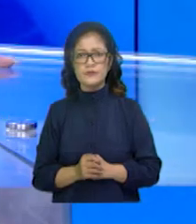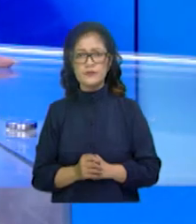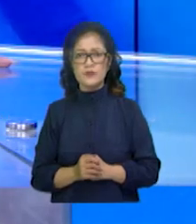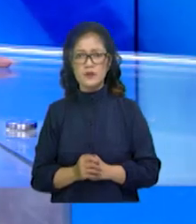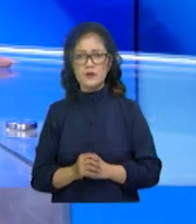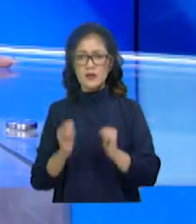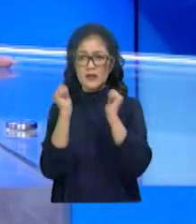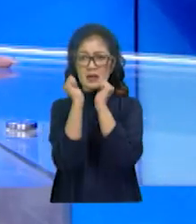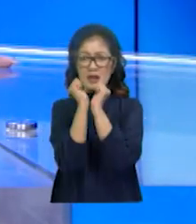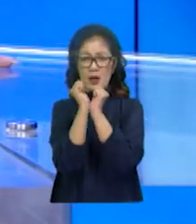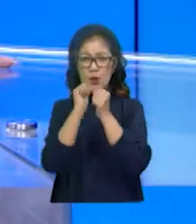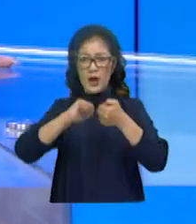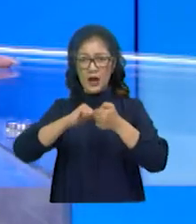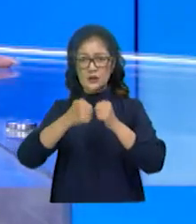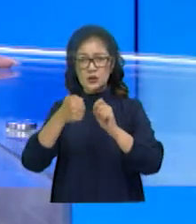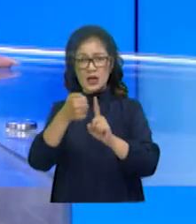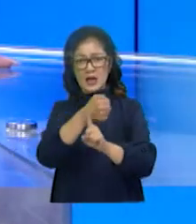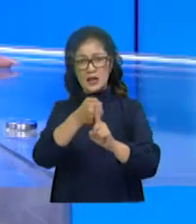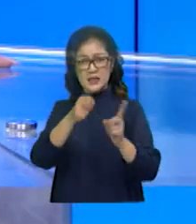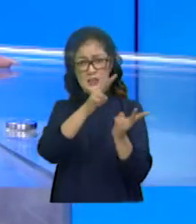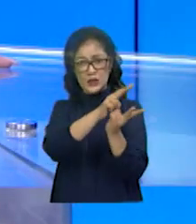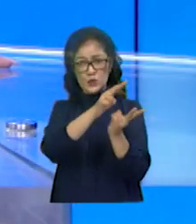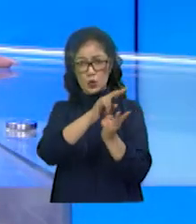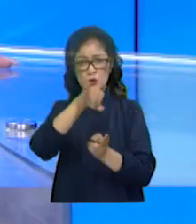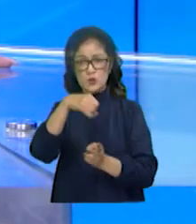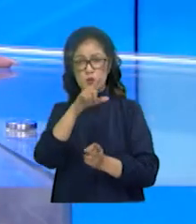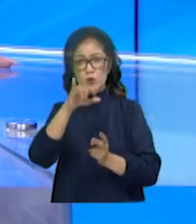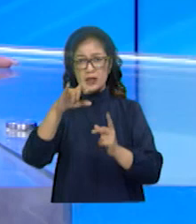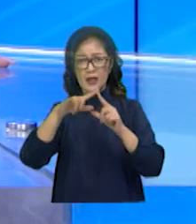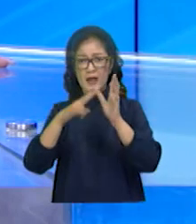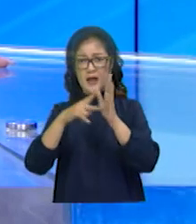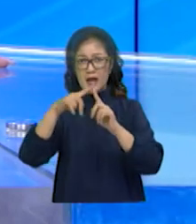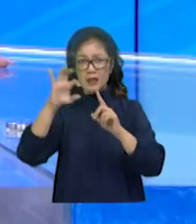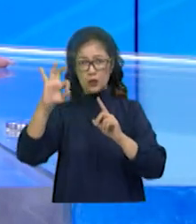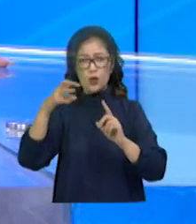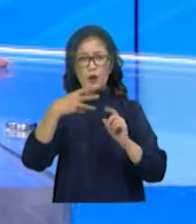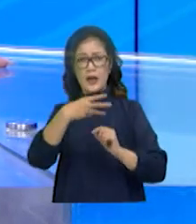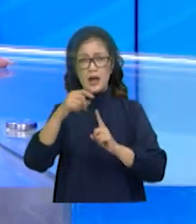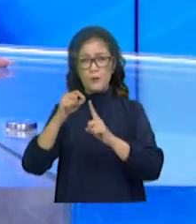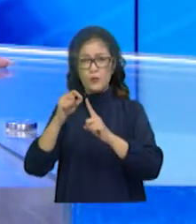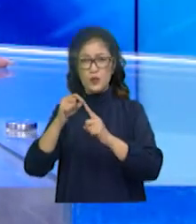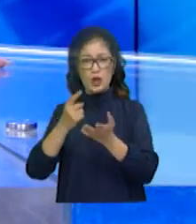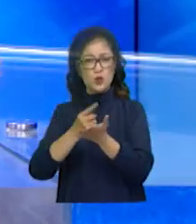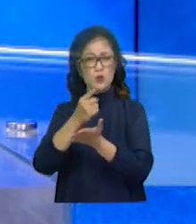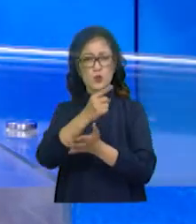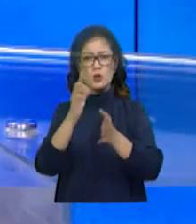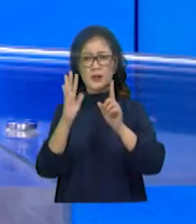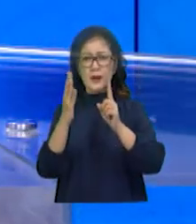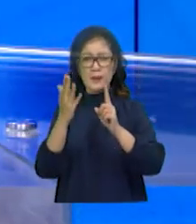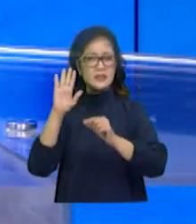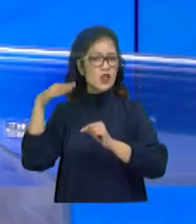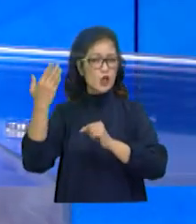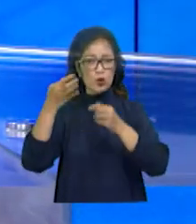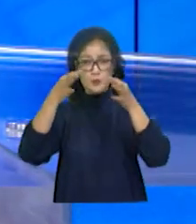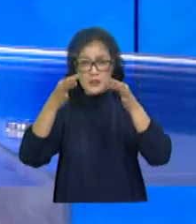Pemirsa, terdakwa kasus kekerasan seksual Julianto Eka Putra dituntut hukuman 15 tahun penjara. Ketua Komnas Perlindungan